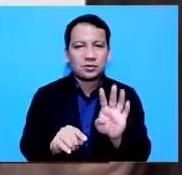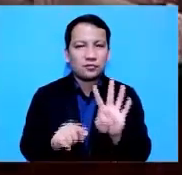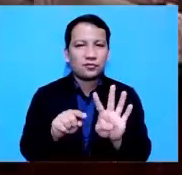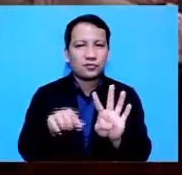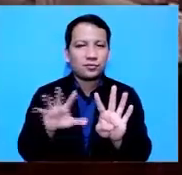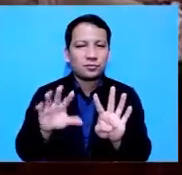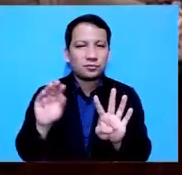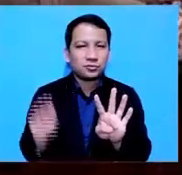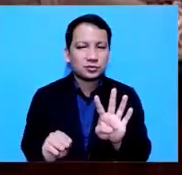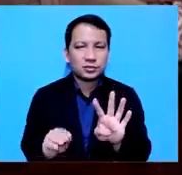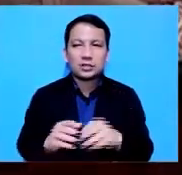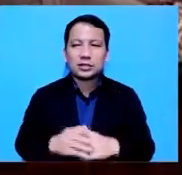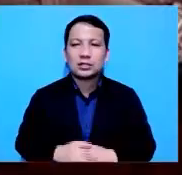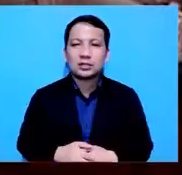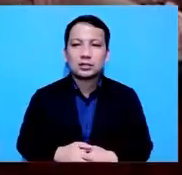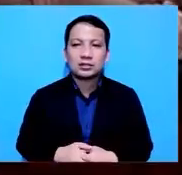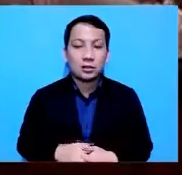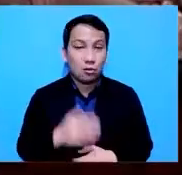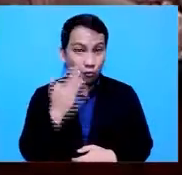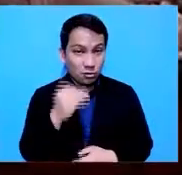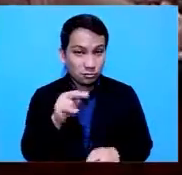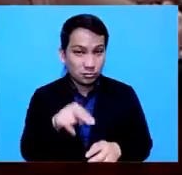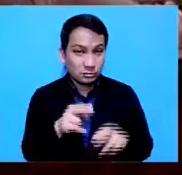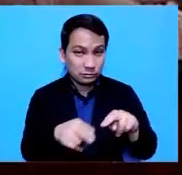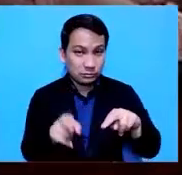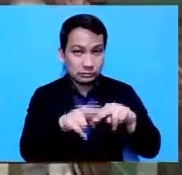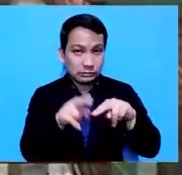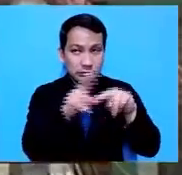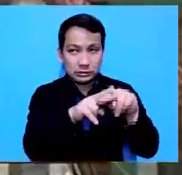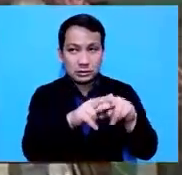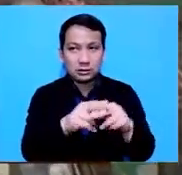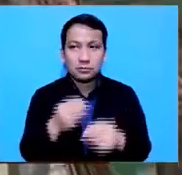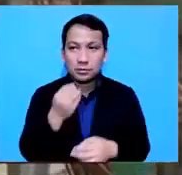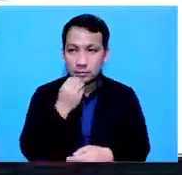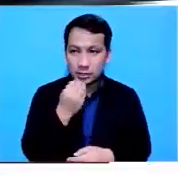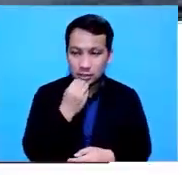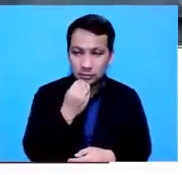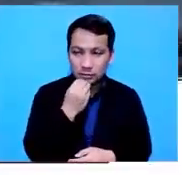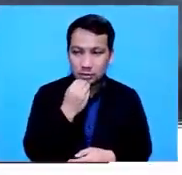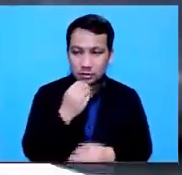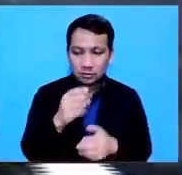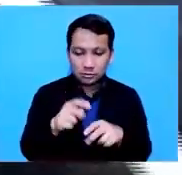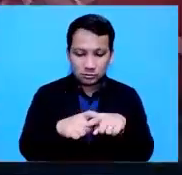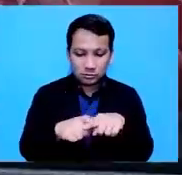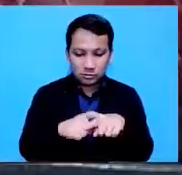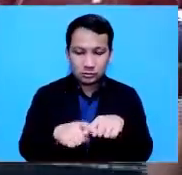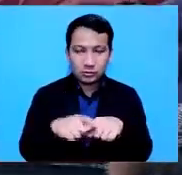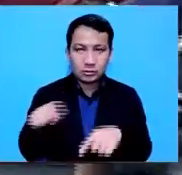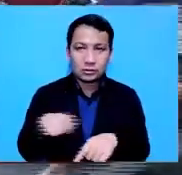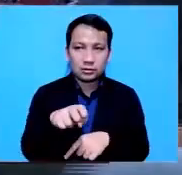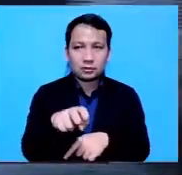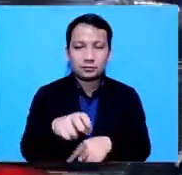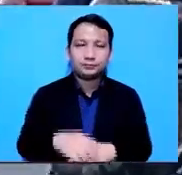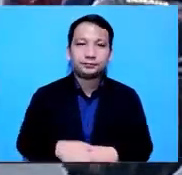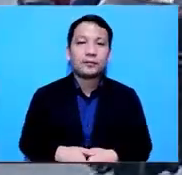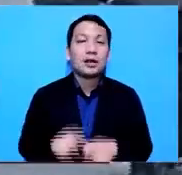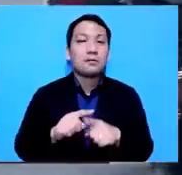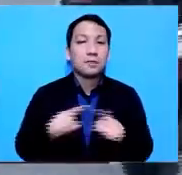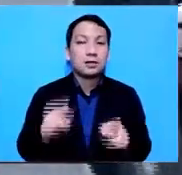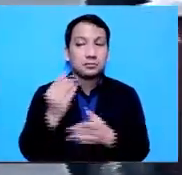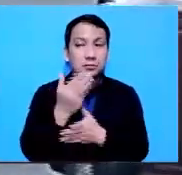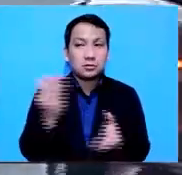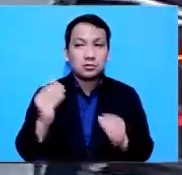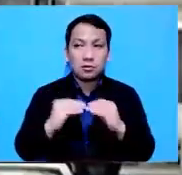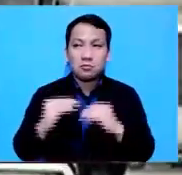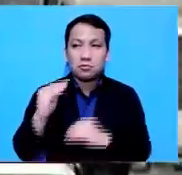2.5-4.5%. Dulot yan ng mataas pa rin presyo ng pagkain, kuryente at transportasyon. Ang masaklap, mukhang matagal pa